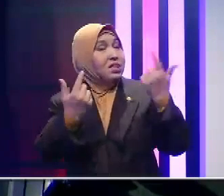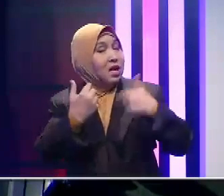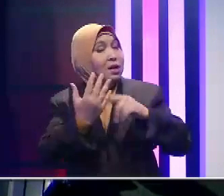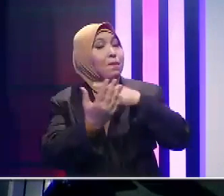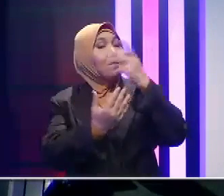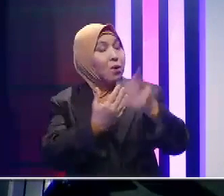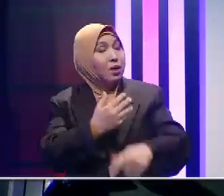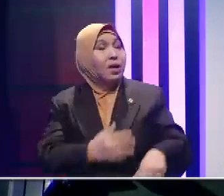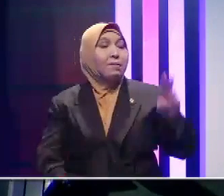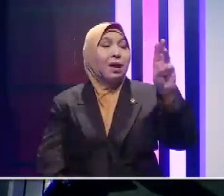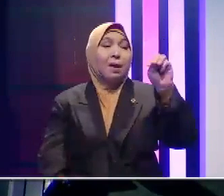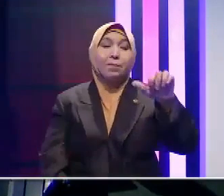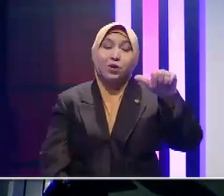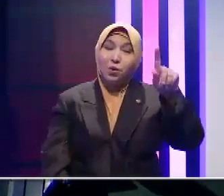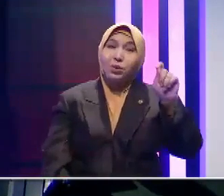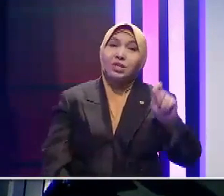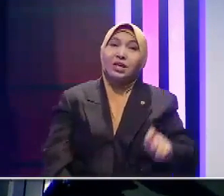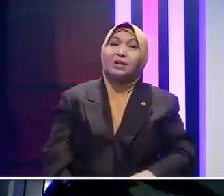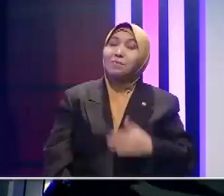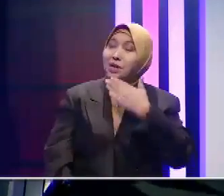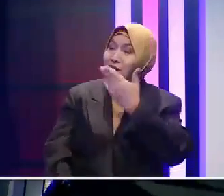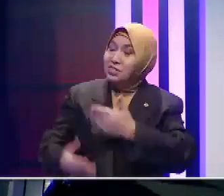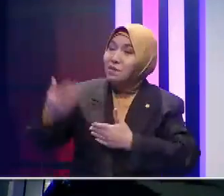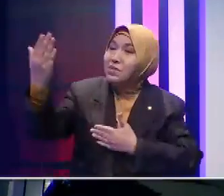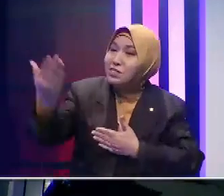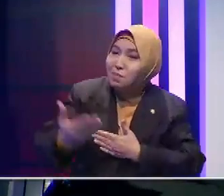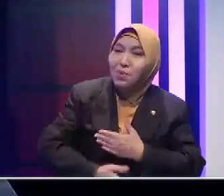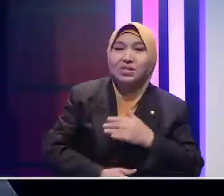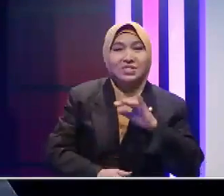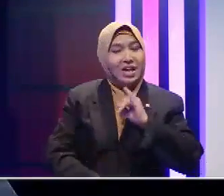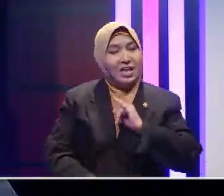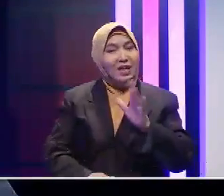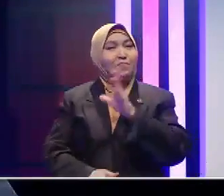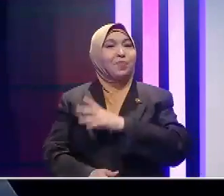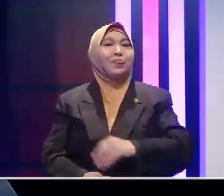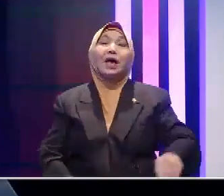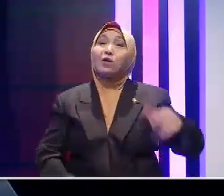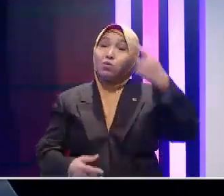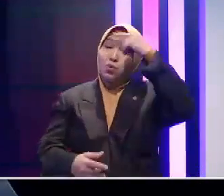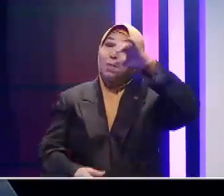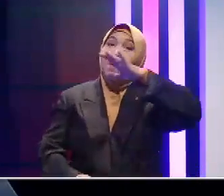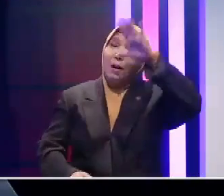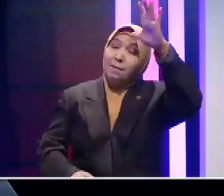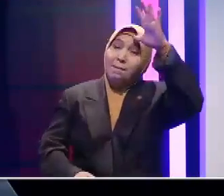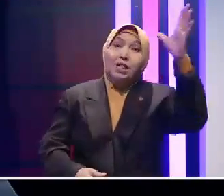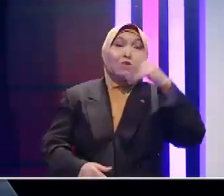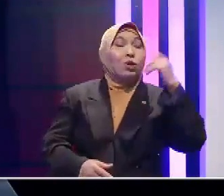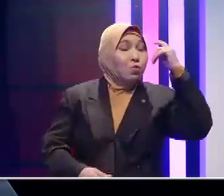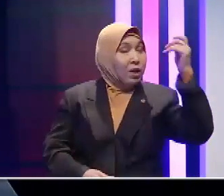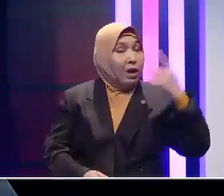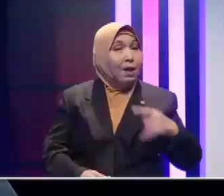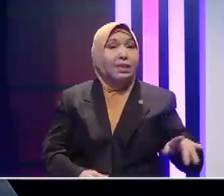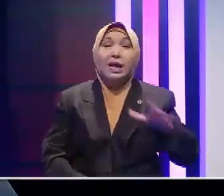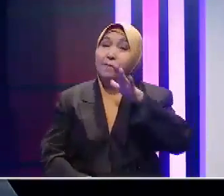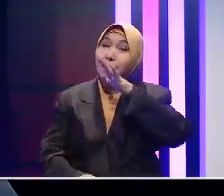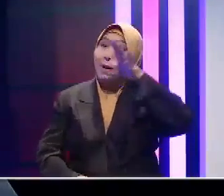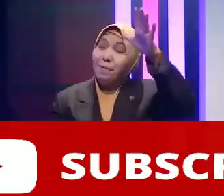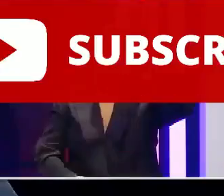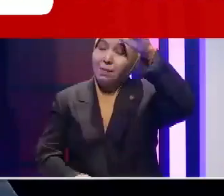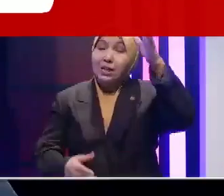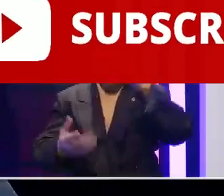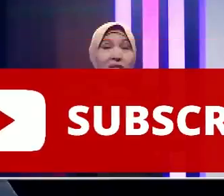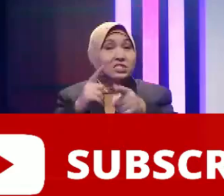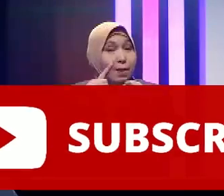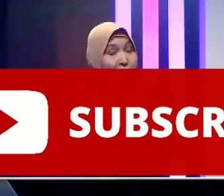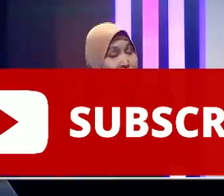My Quran Time. Terima kasih kerana menjemput. Jazakumullah khair. Alhamdulillah. Tak lupa pada ayahanda dan bonda, tuan-tuan dan puan-puan, ibu-ibu, ayah, ayah,